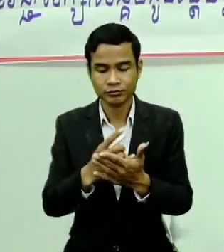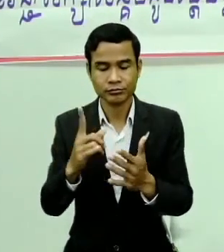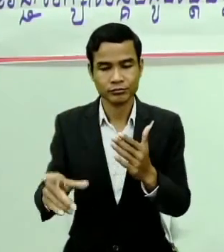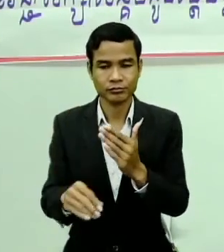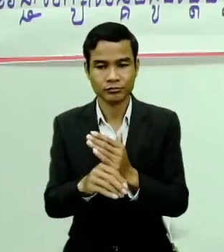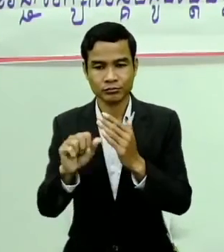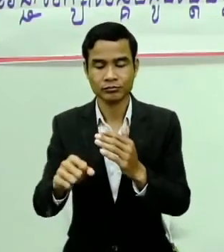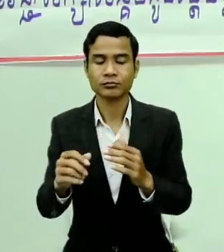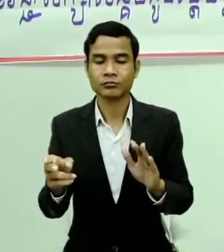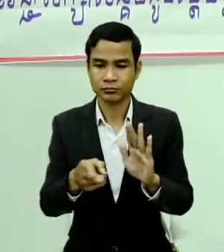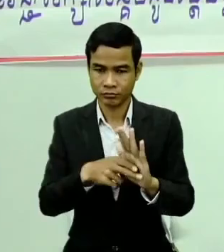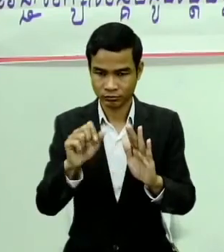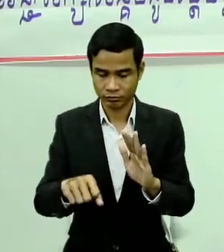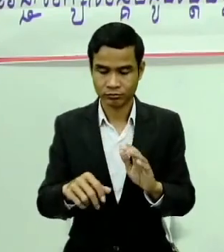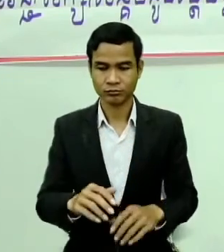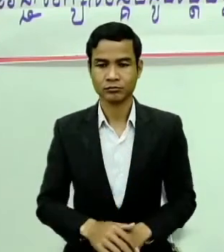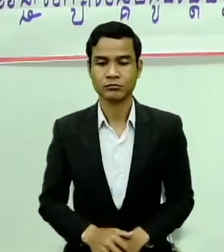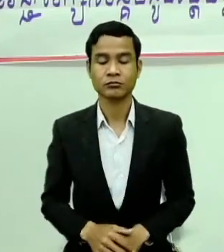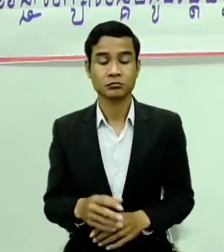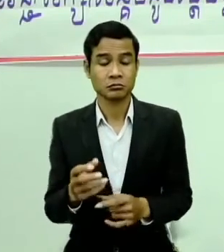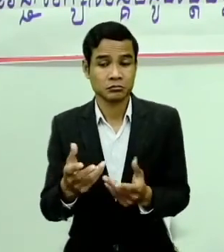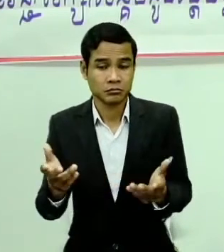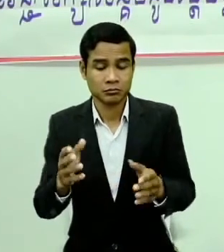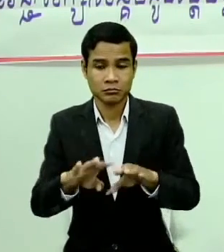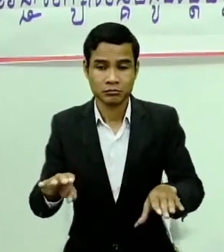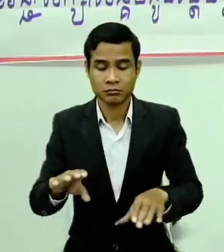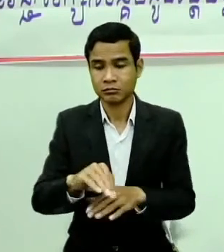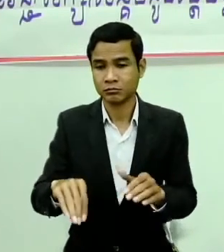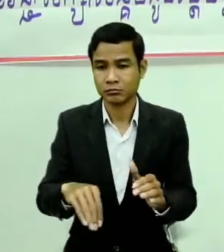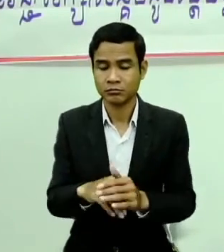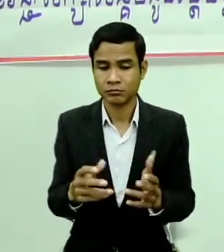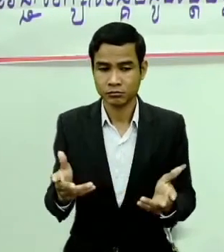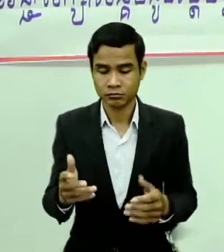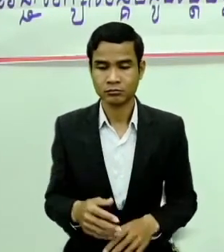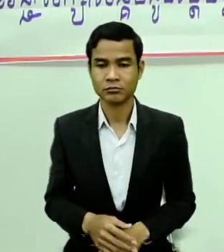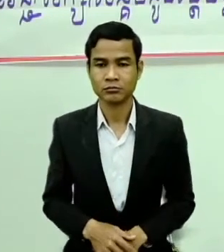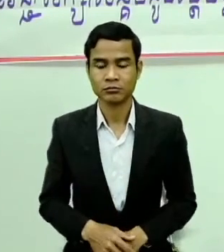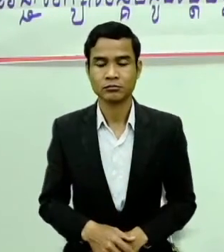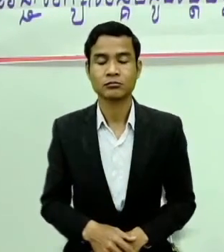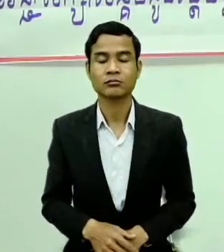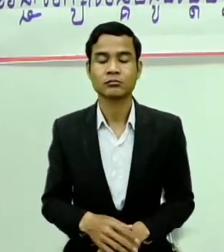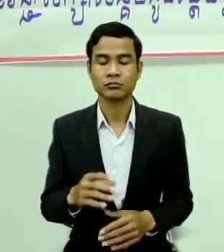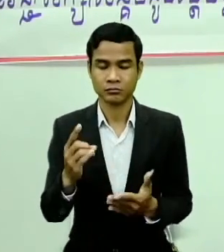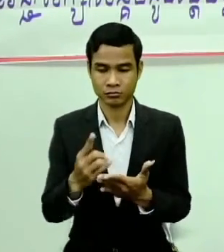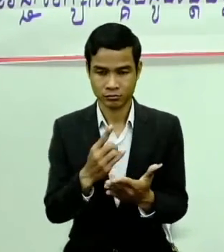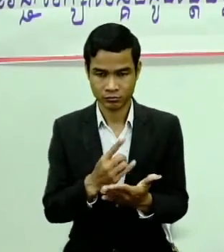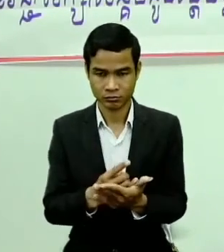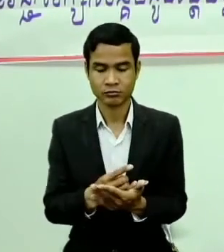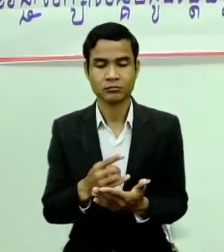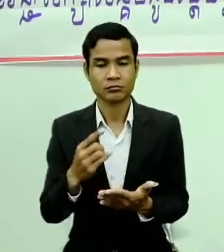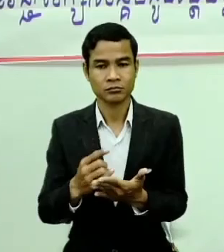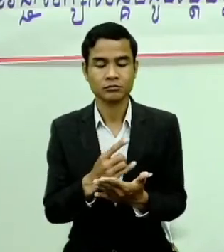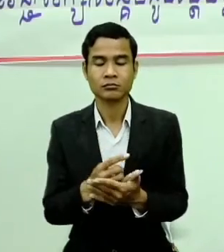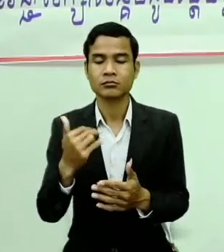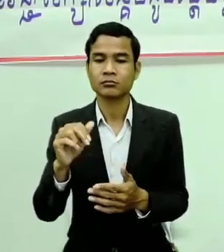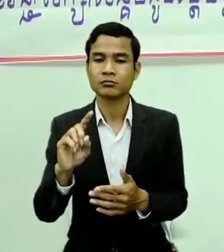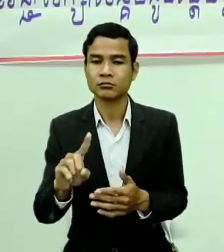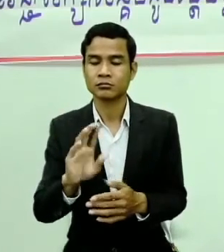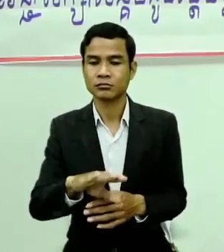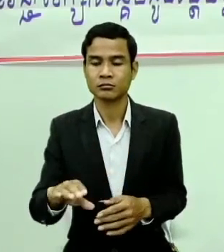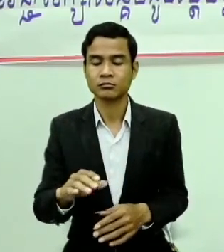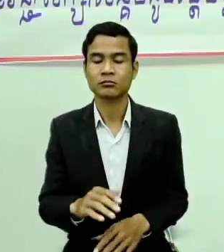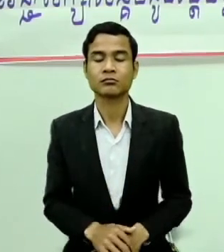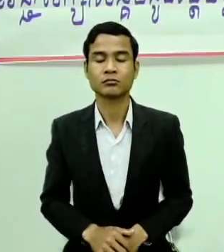căn tay. Chà bà. Nè mạch đáy con từng ọc này. Chà, chân mê riêng tí mùi bỏ